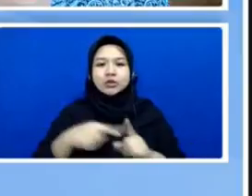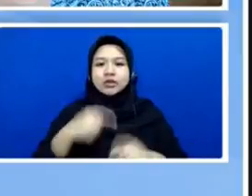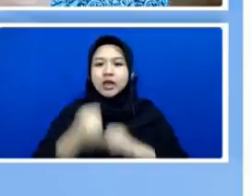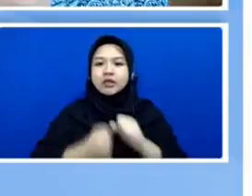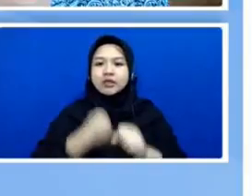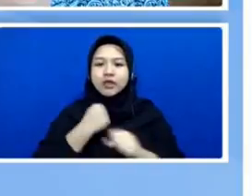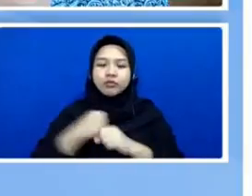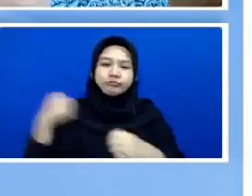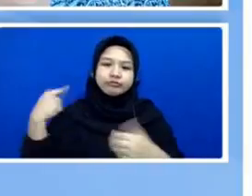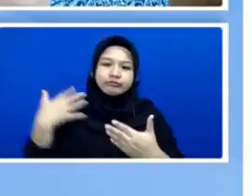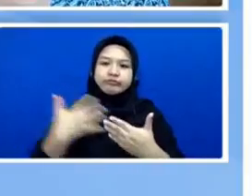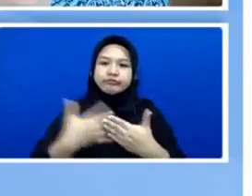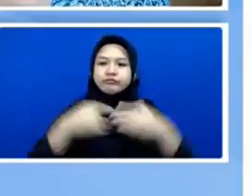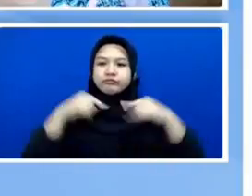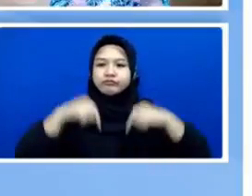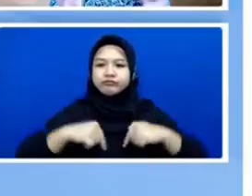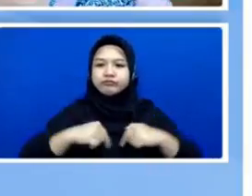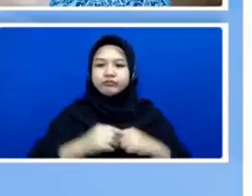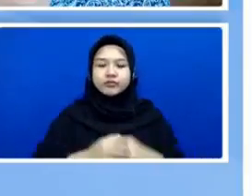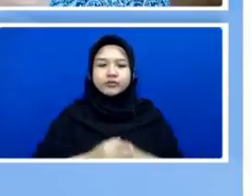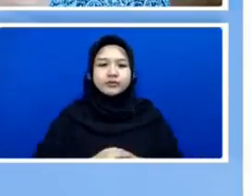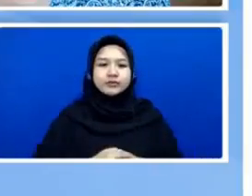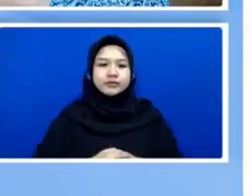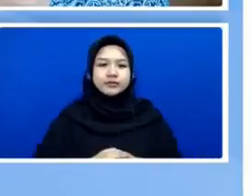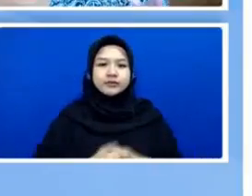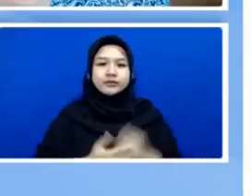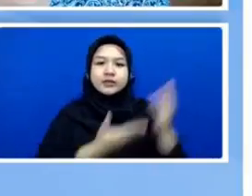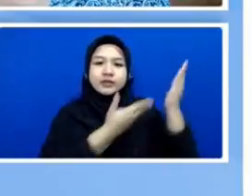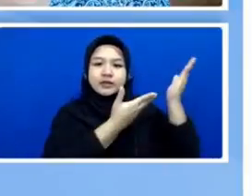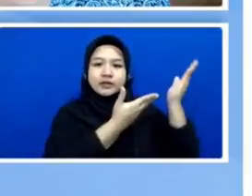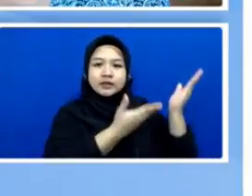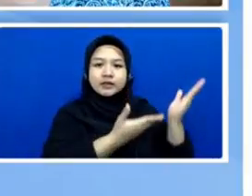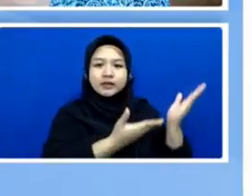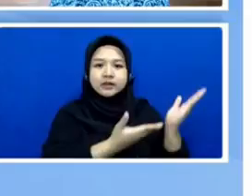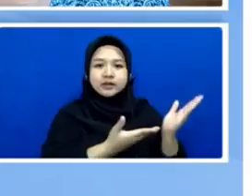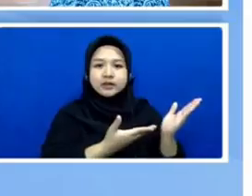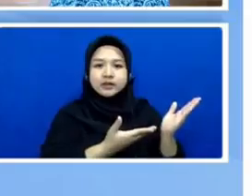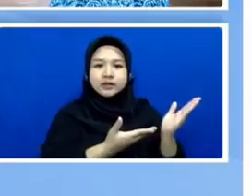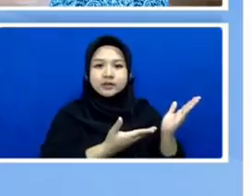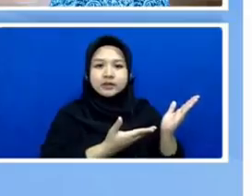terakhir. Nah, ini tentu hal yang